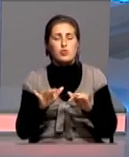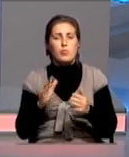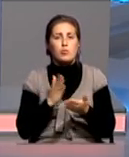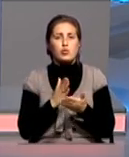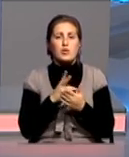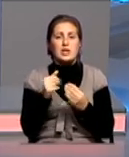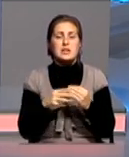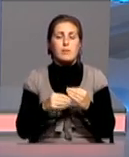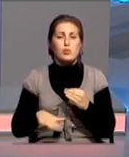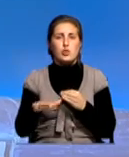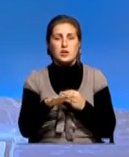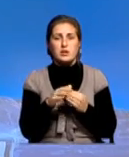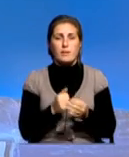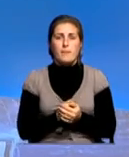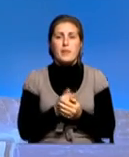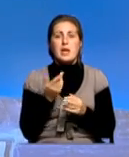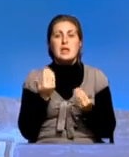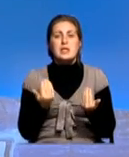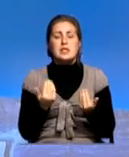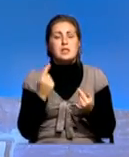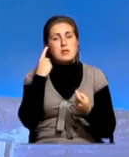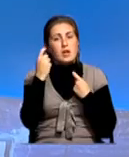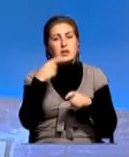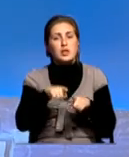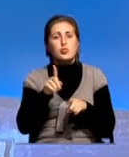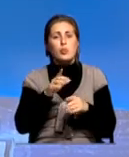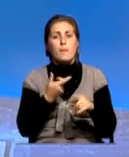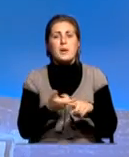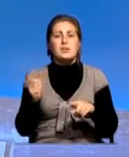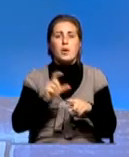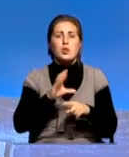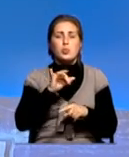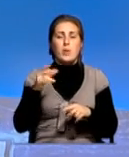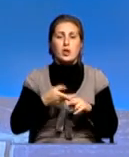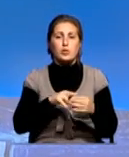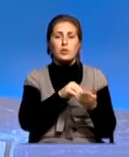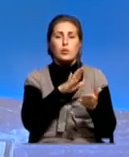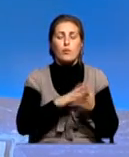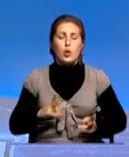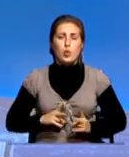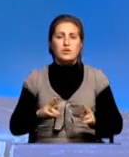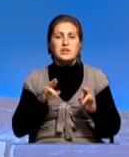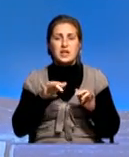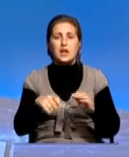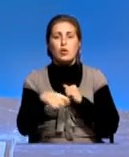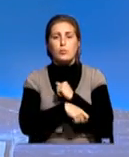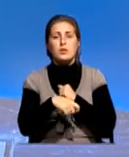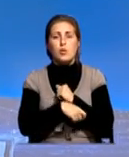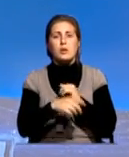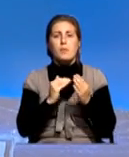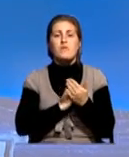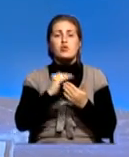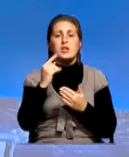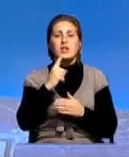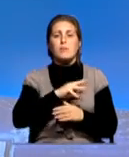числе на земельные участки Ну вот данные такие что максимальная сумма которая фигурирует в уголовных делах коррупционных превышает